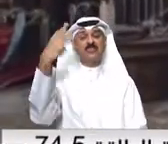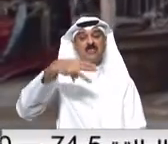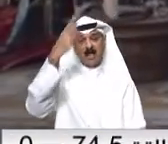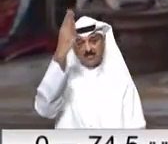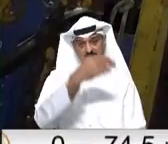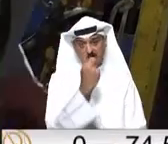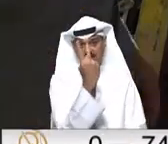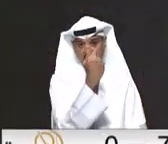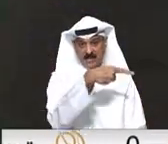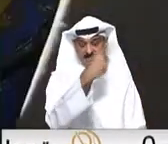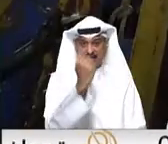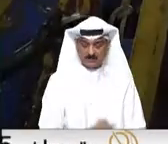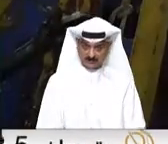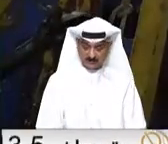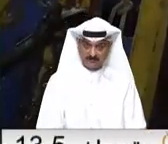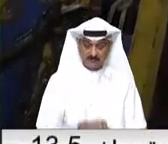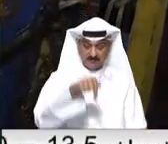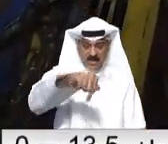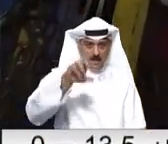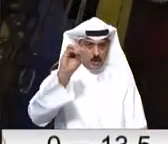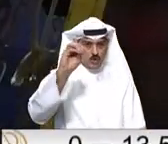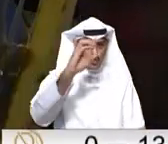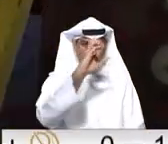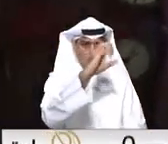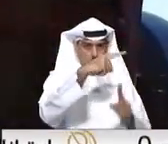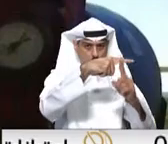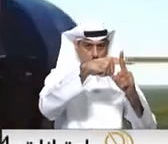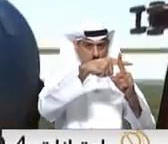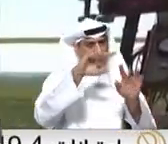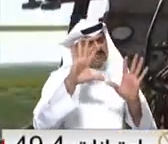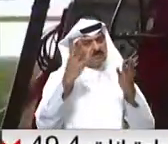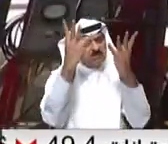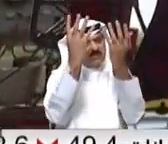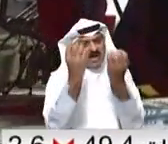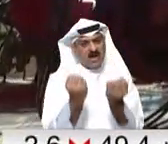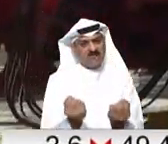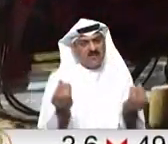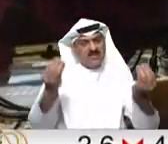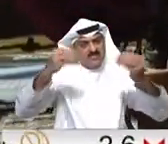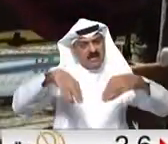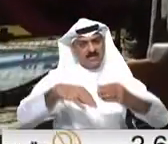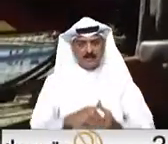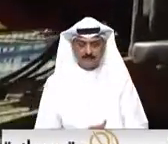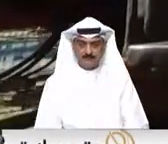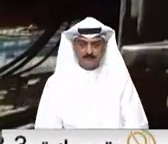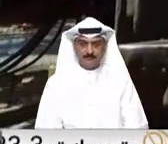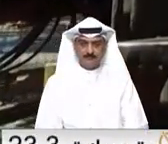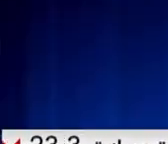الأسبوع بأن أوبك بلس قد تنفذ تخفيضات إضافية في الإنتاج.